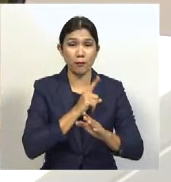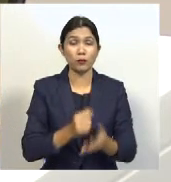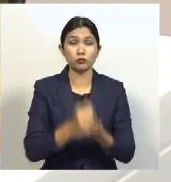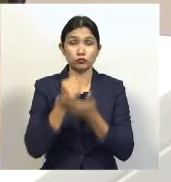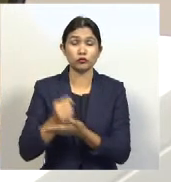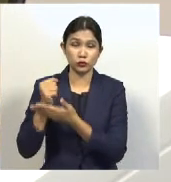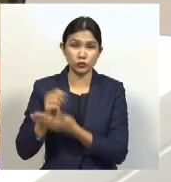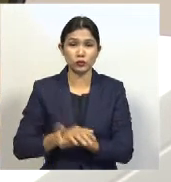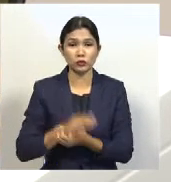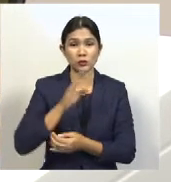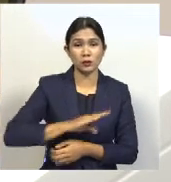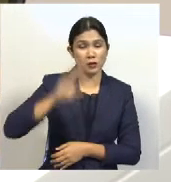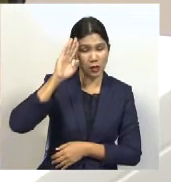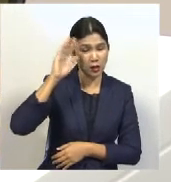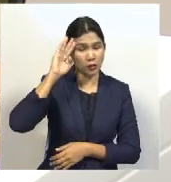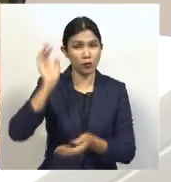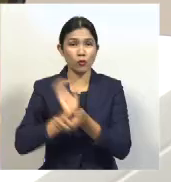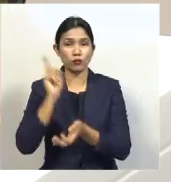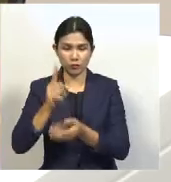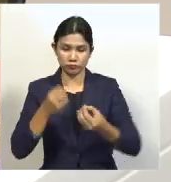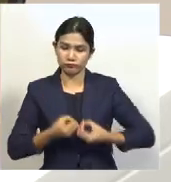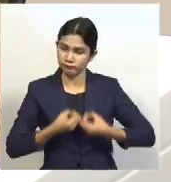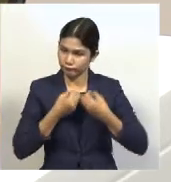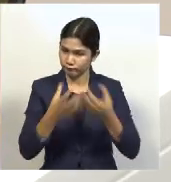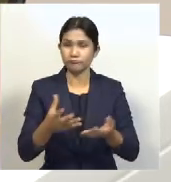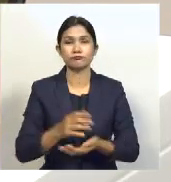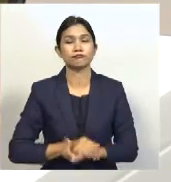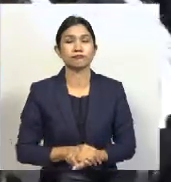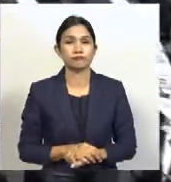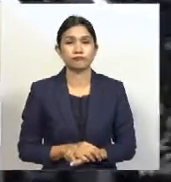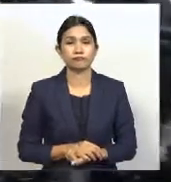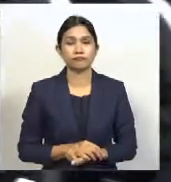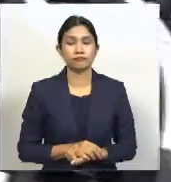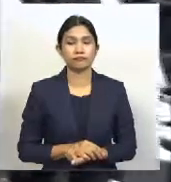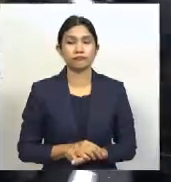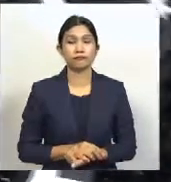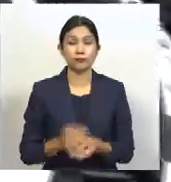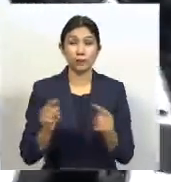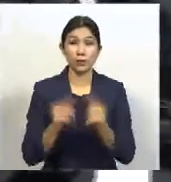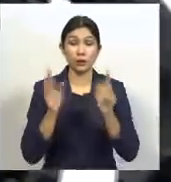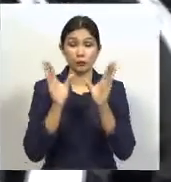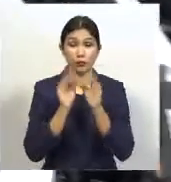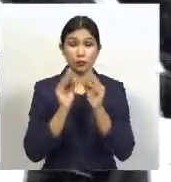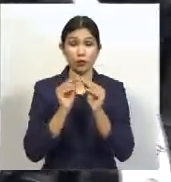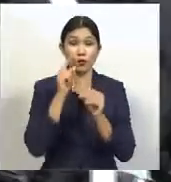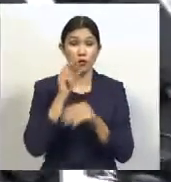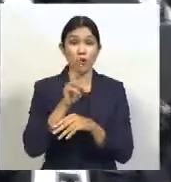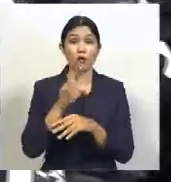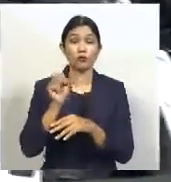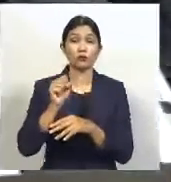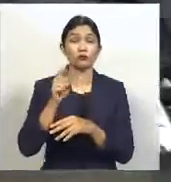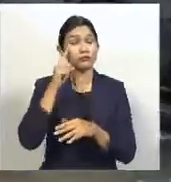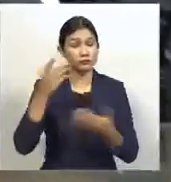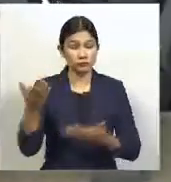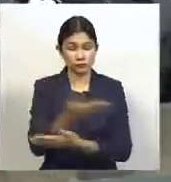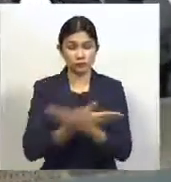นะทหารตำรวจก็ต้องเสียสละ สำหรับการประชุมสภาผู้แทนราษฎรเพื่อที่จะ